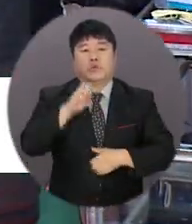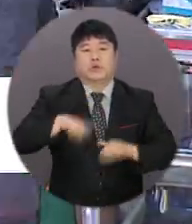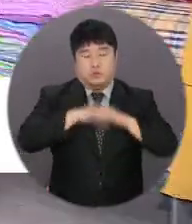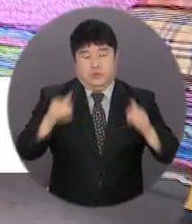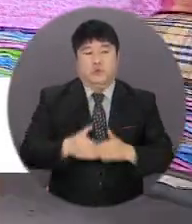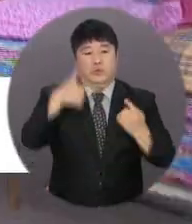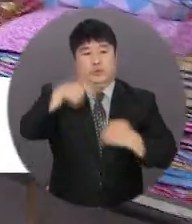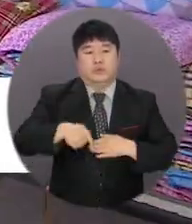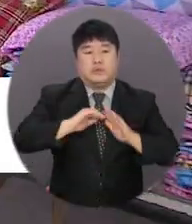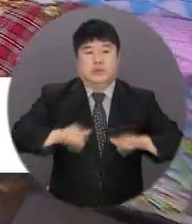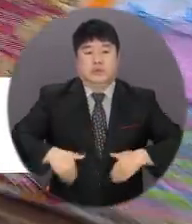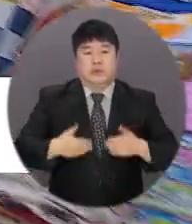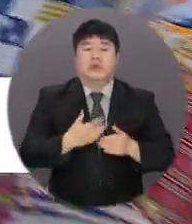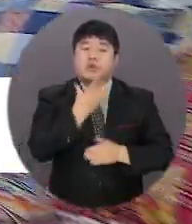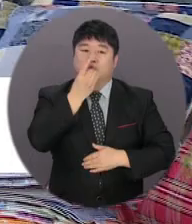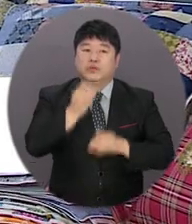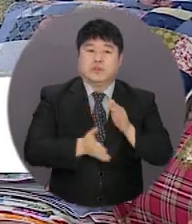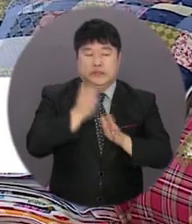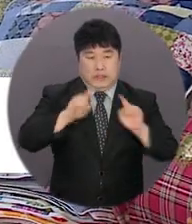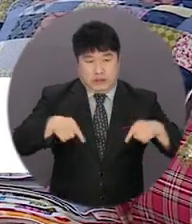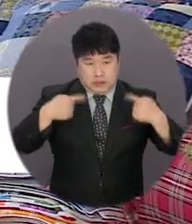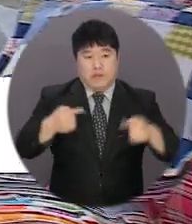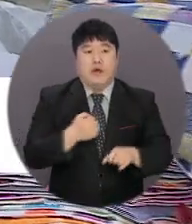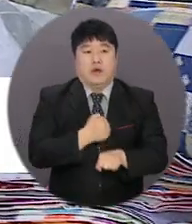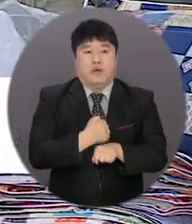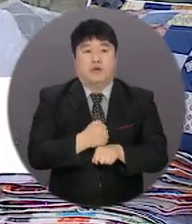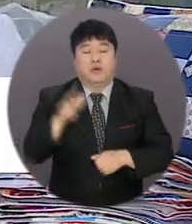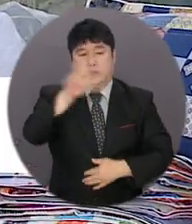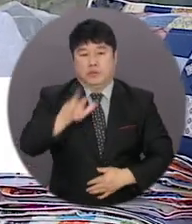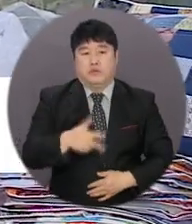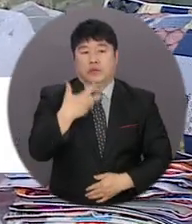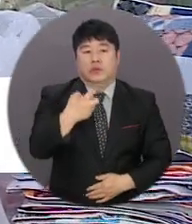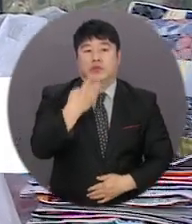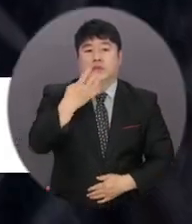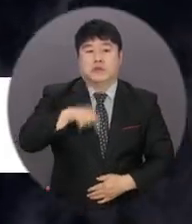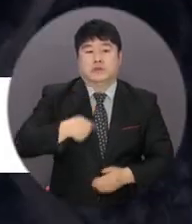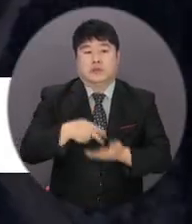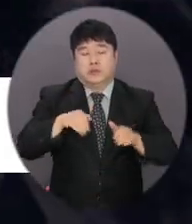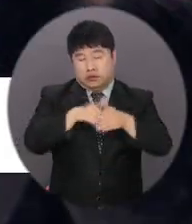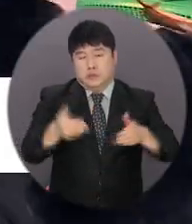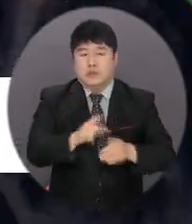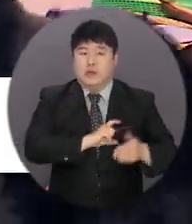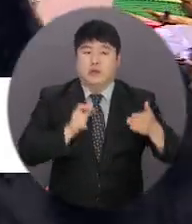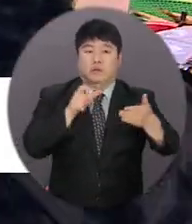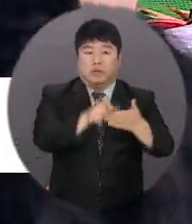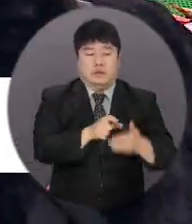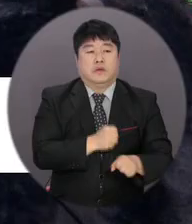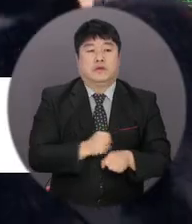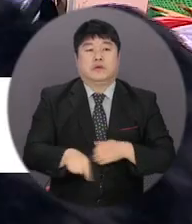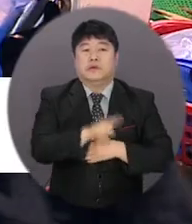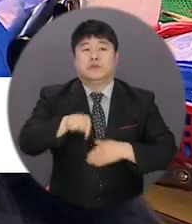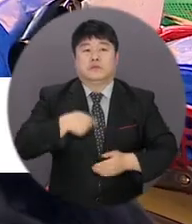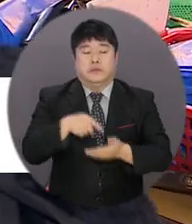자치구와 전남에서는 유일하게 순천시가 참여하는 등 전국 74개 자치단체가 이름을 올렸습니다.